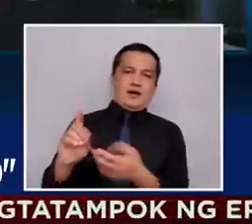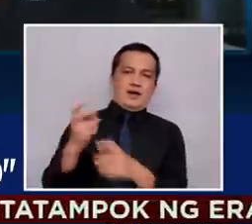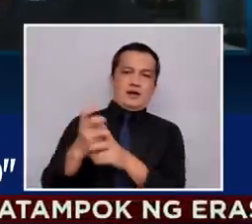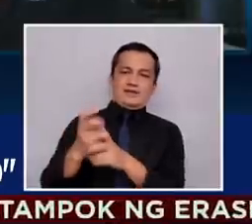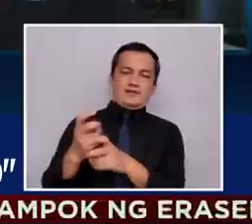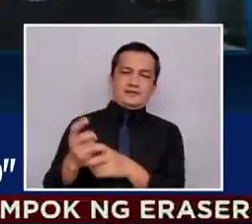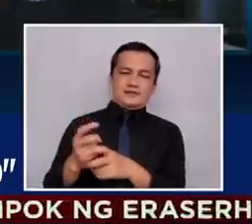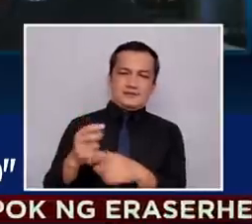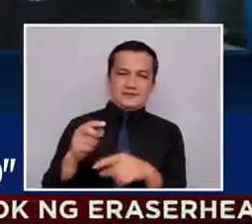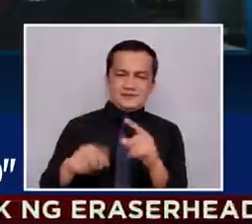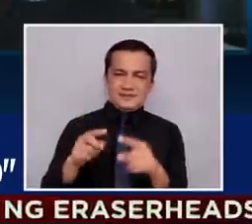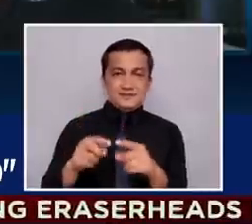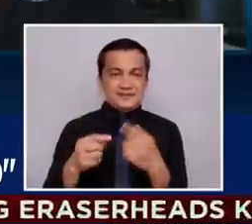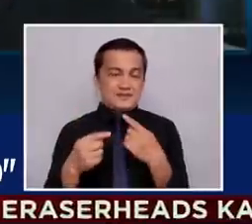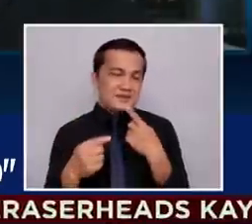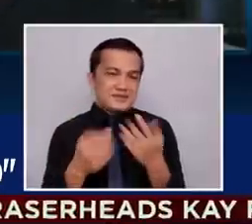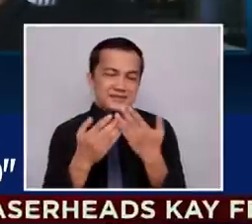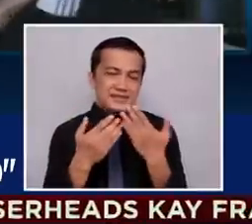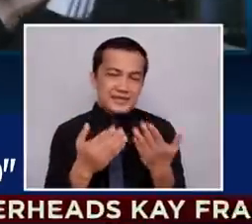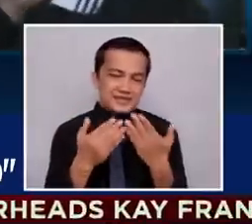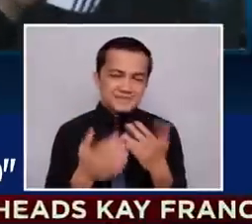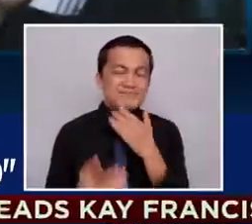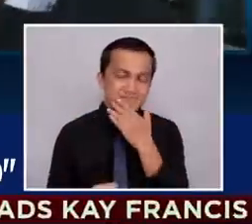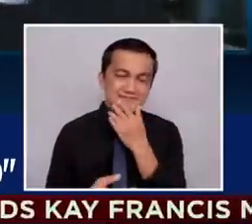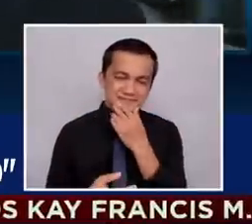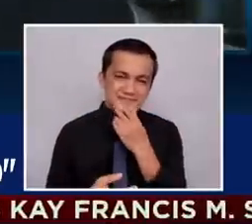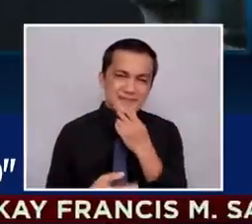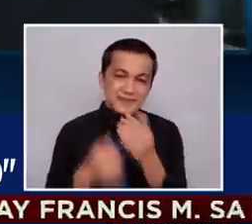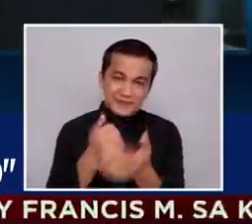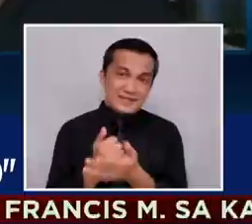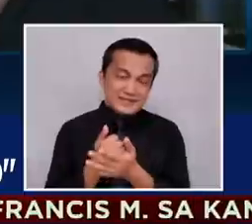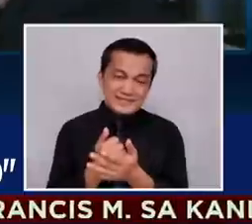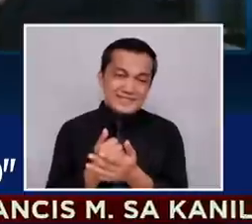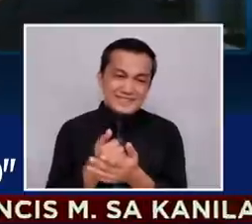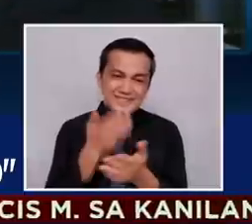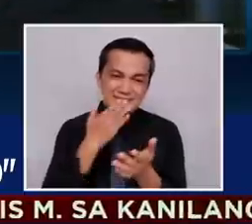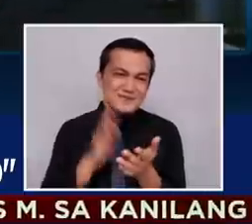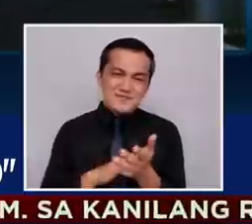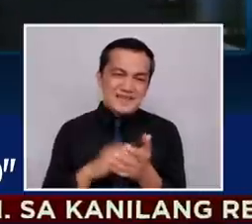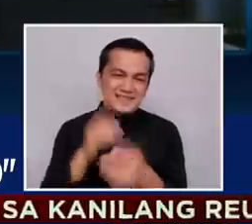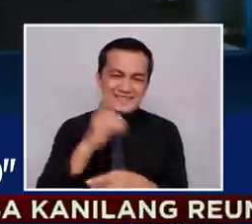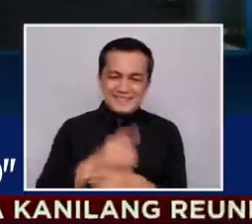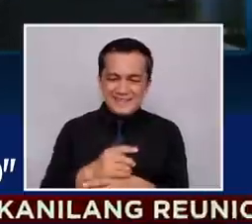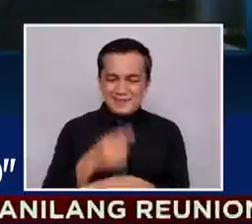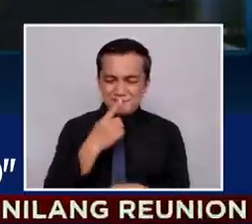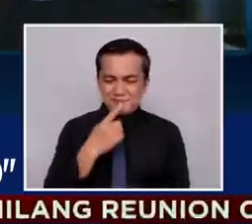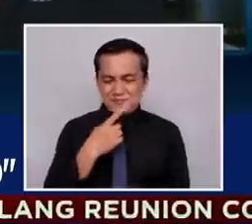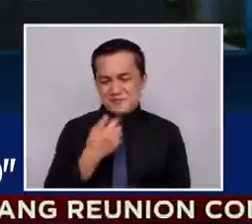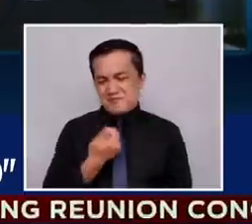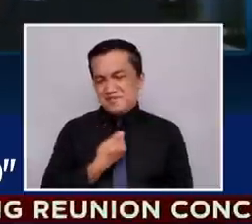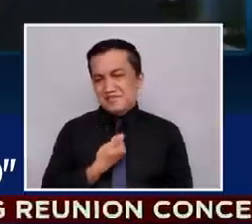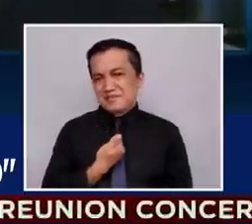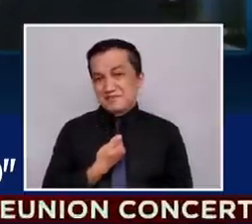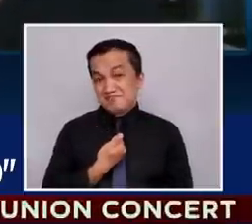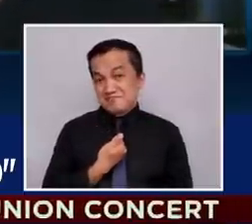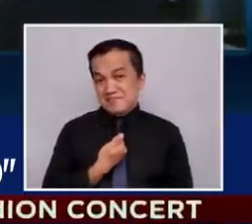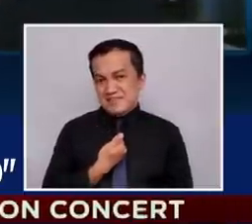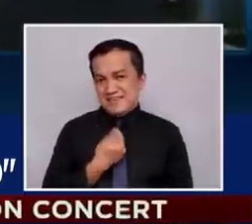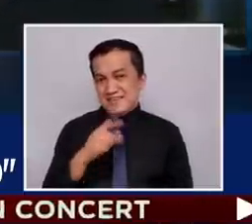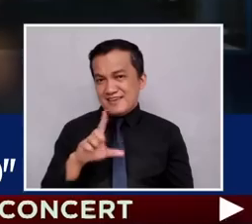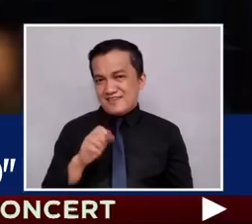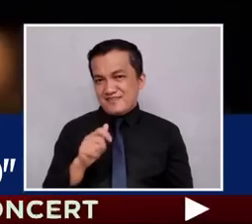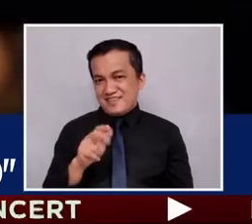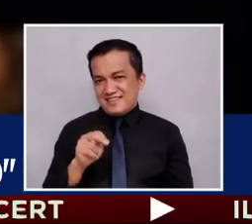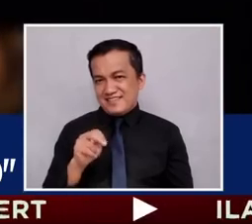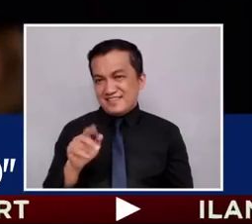your friend thank you. And it will help me on a bad day. I will tell myself that I am a legend and an